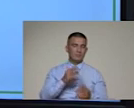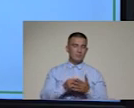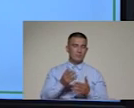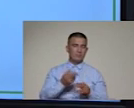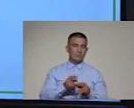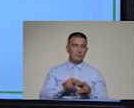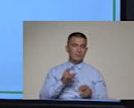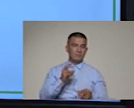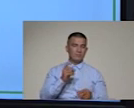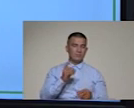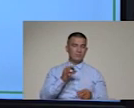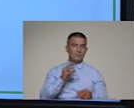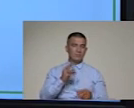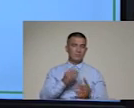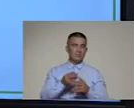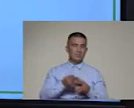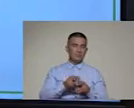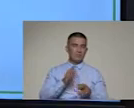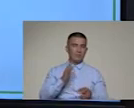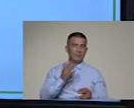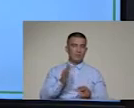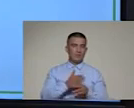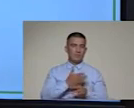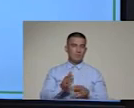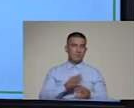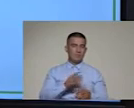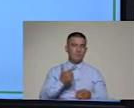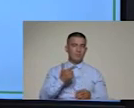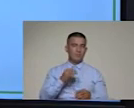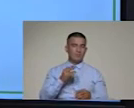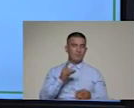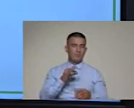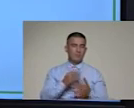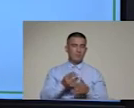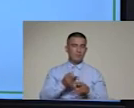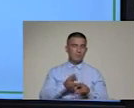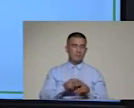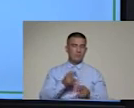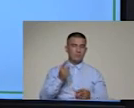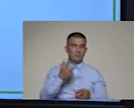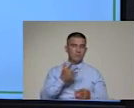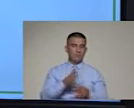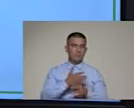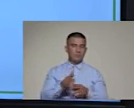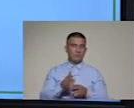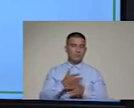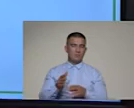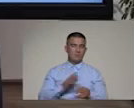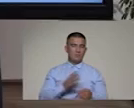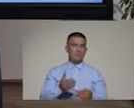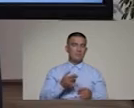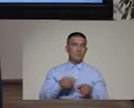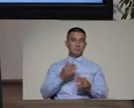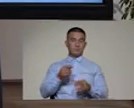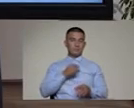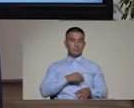xromning valentligi 3 bo'lganligi uchun ham gidroksiddan 3 tasini egallab oladi. Demak, xuddi shu tariqa